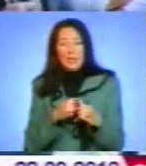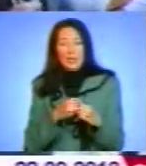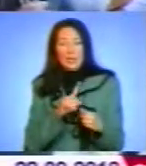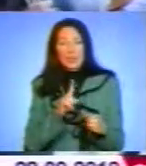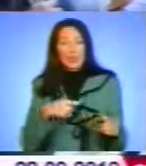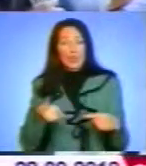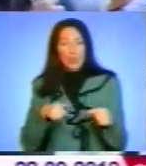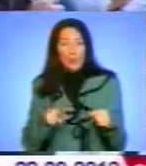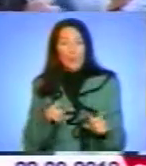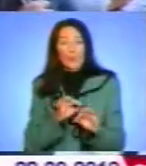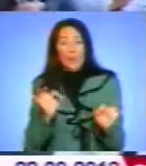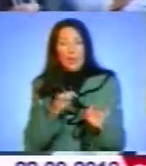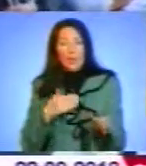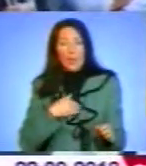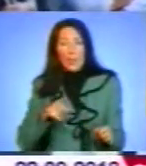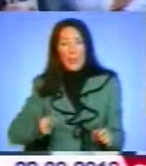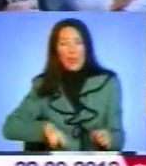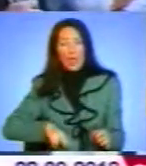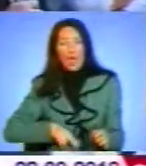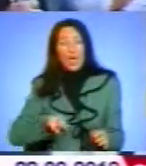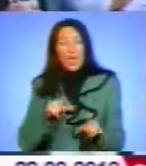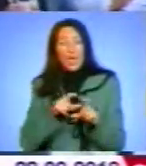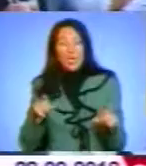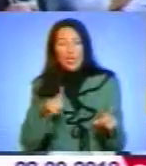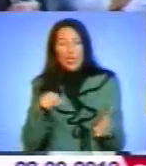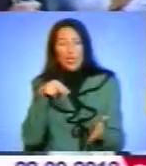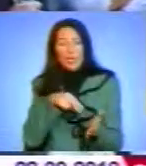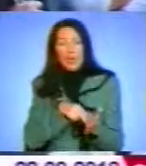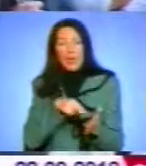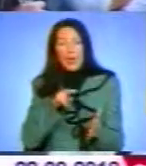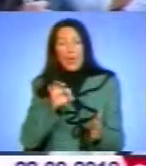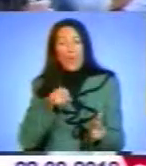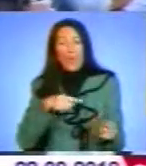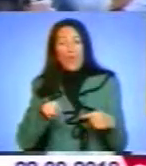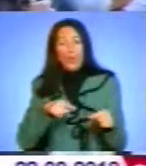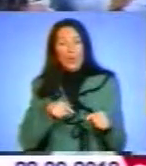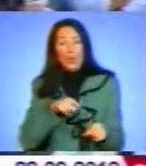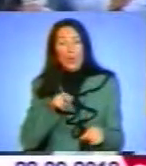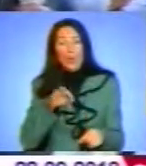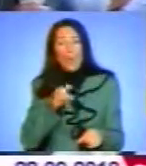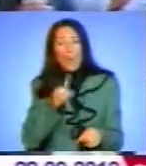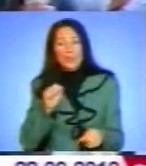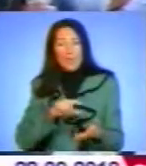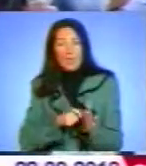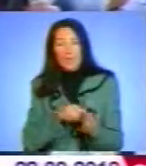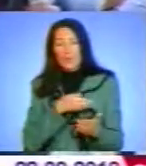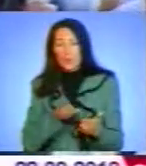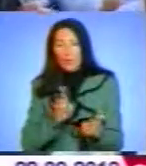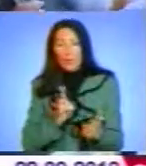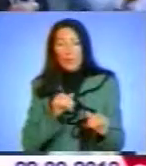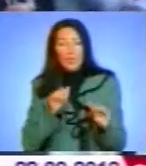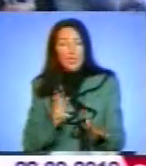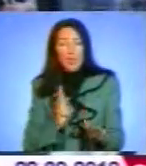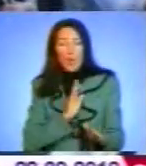директора шкіл, що ставка по футболу позакласна відміняється. Яким рішенням, як це воно було,